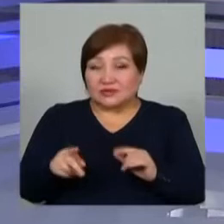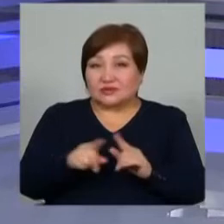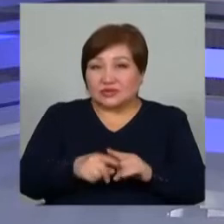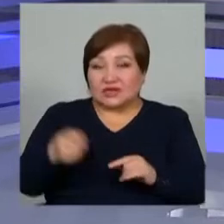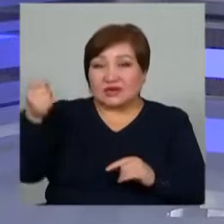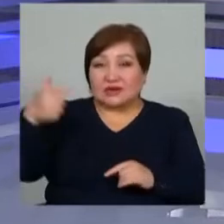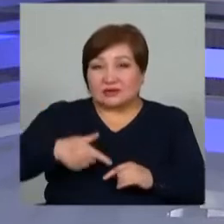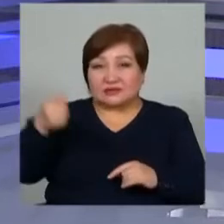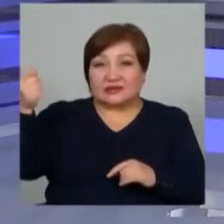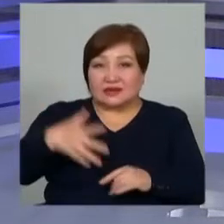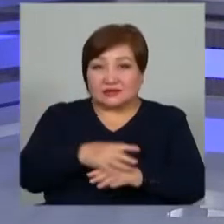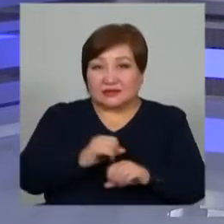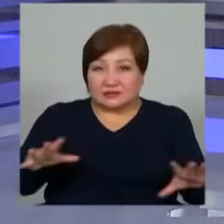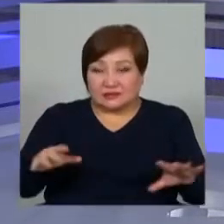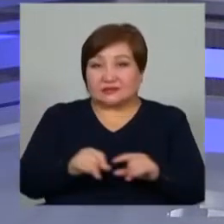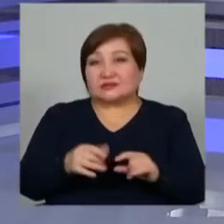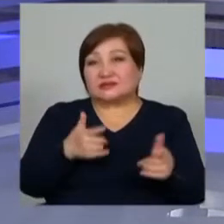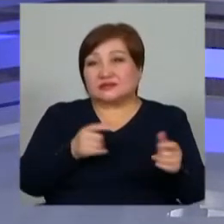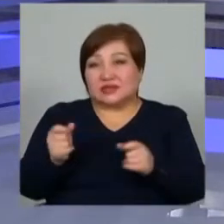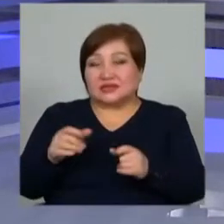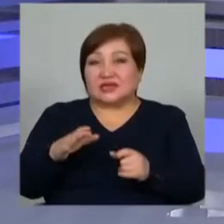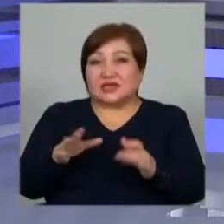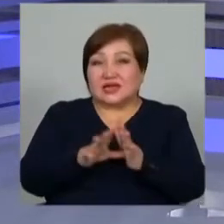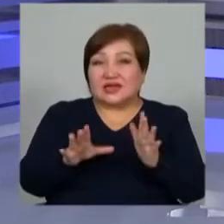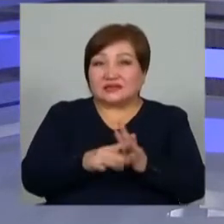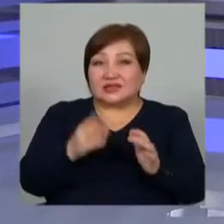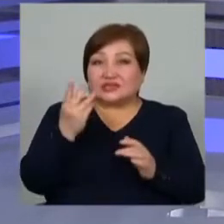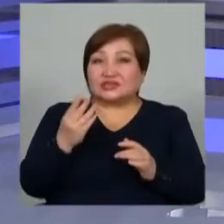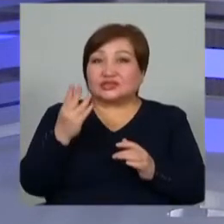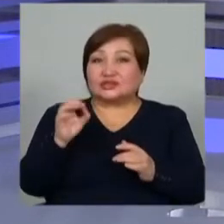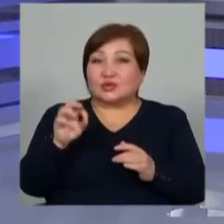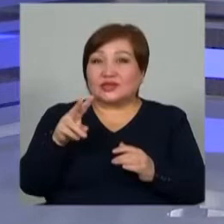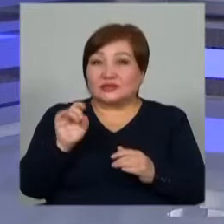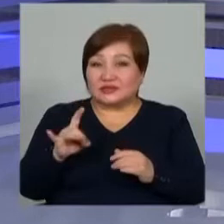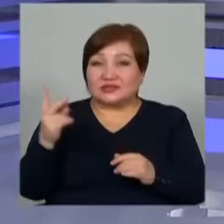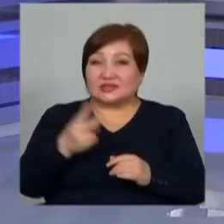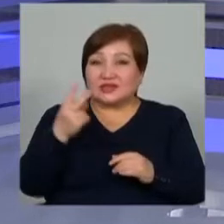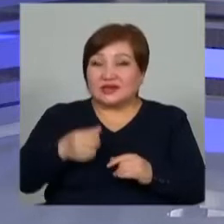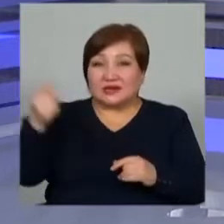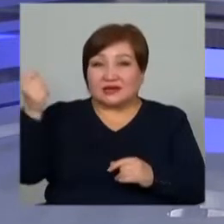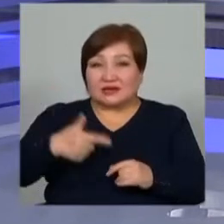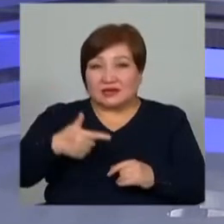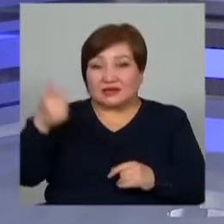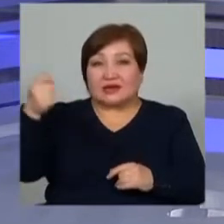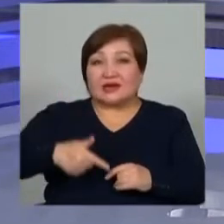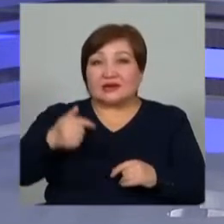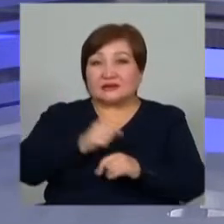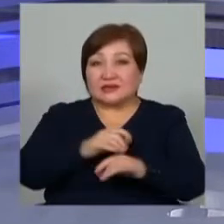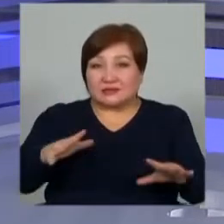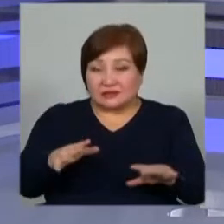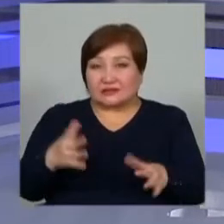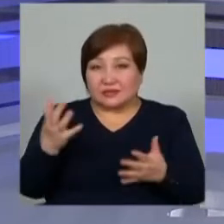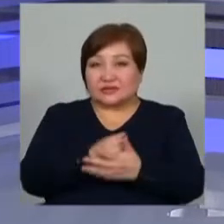снаряды, келте аңшы мылтығы мен электрошокер сондай-ақ 2 граната табылып тәркіленді. Ұсталғандардың бірі бұрын соңды адам